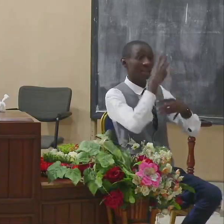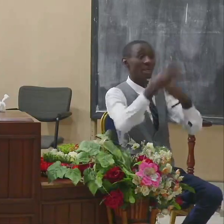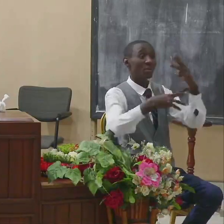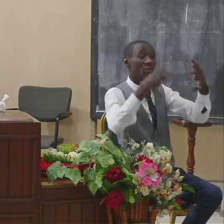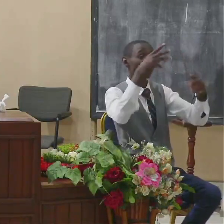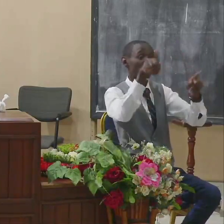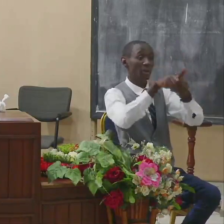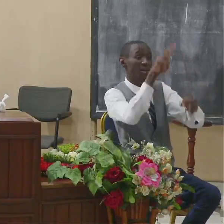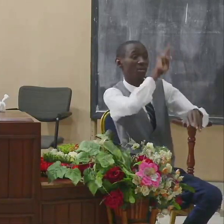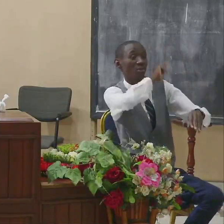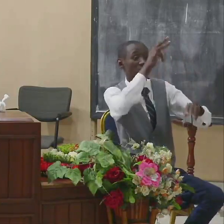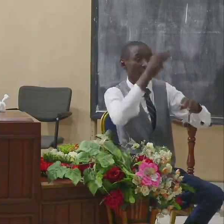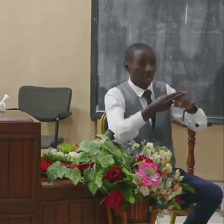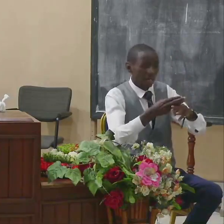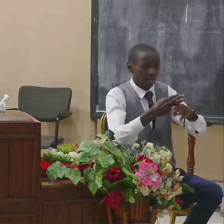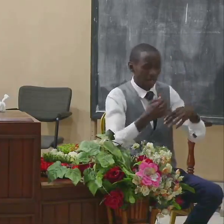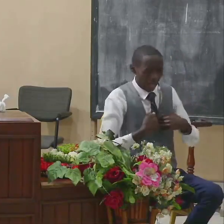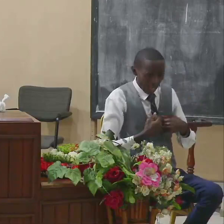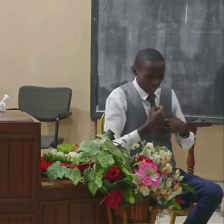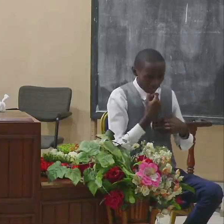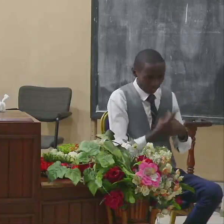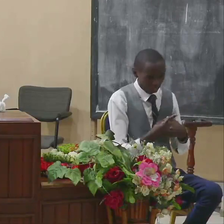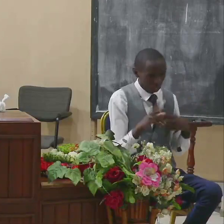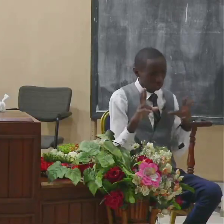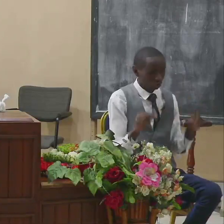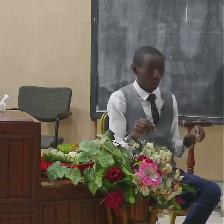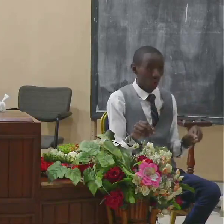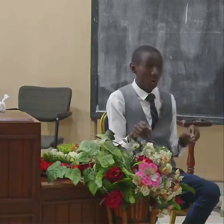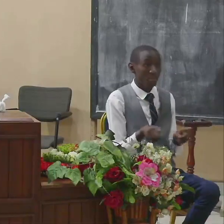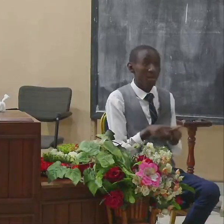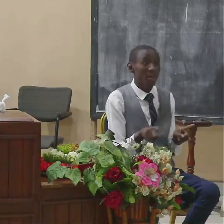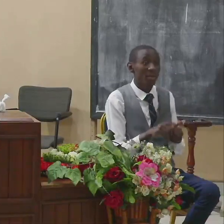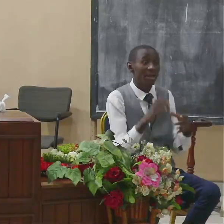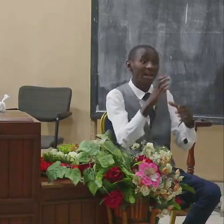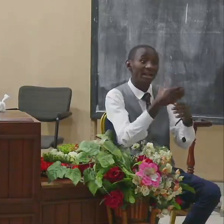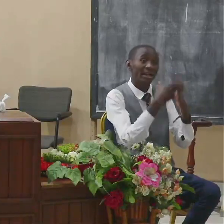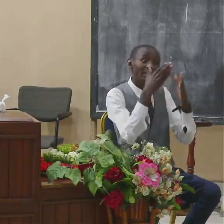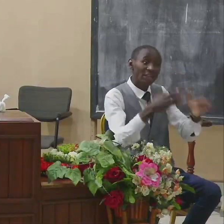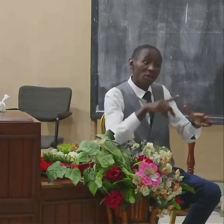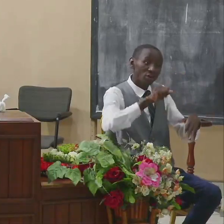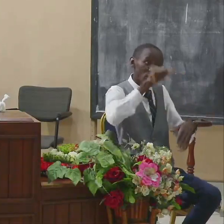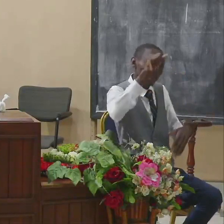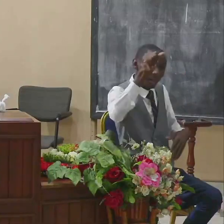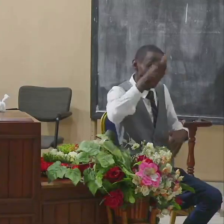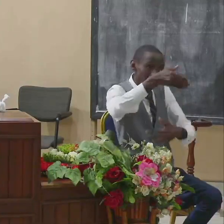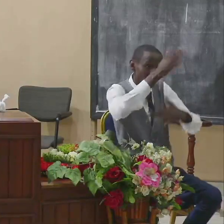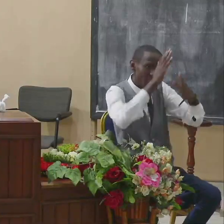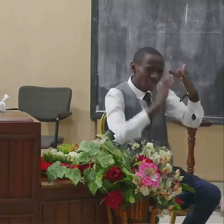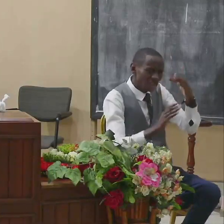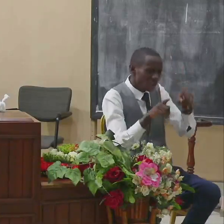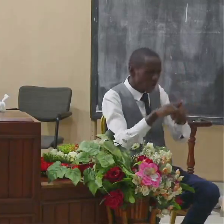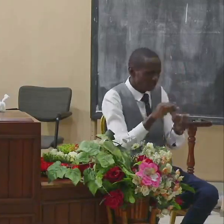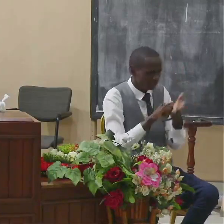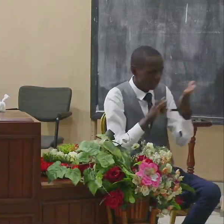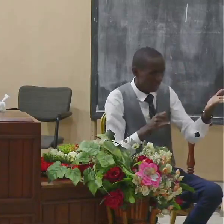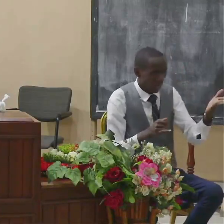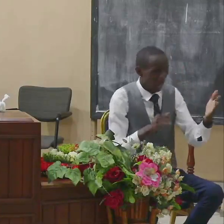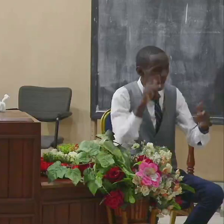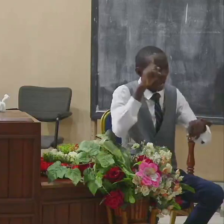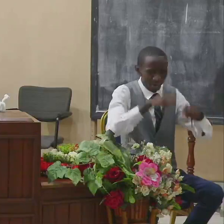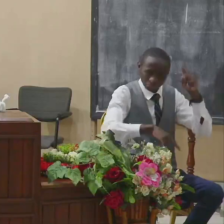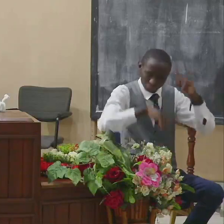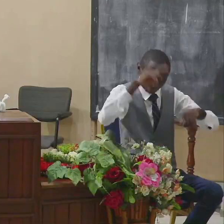montagnes. Milima. La nature a dit no. Ika na maumbile ikasema hapana muumbaji mwenyewe. C'est comme ça. Iko